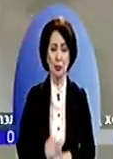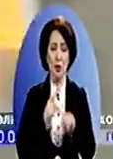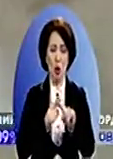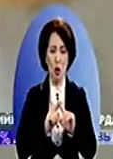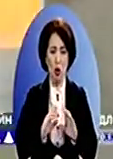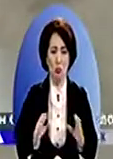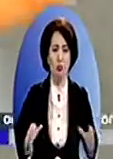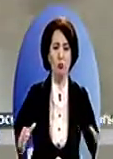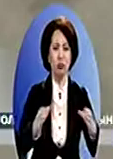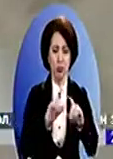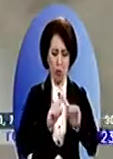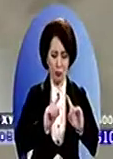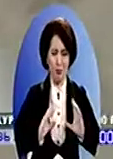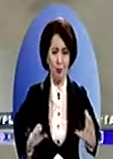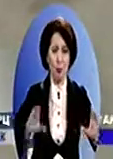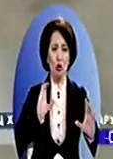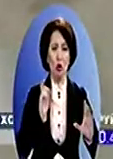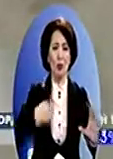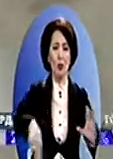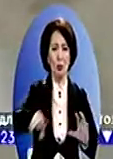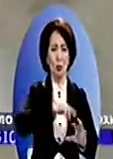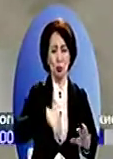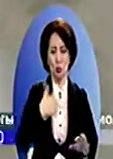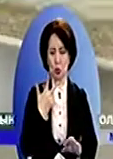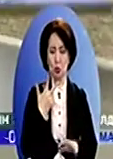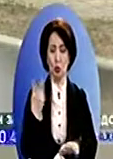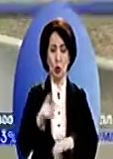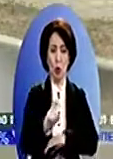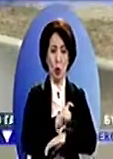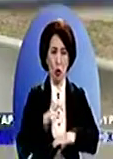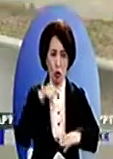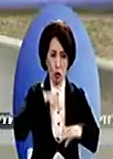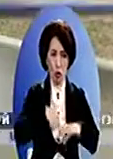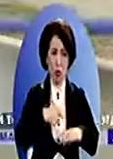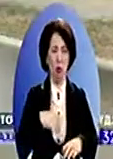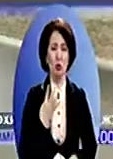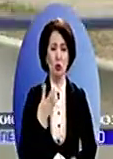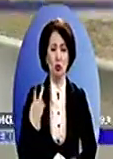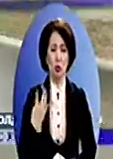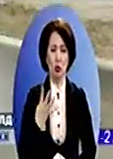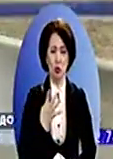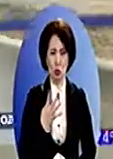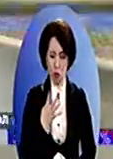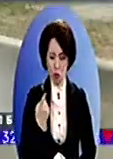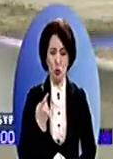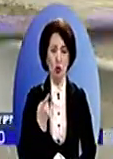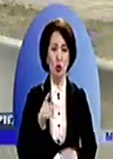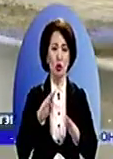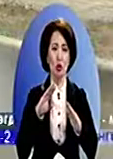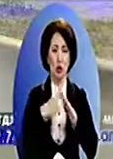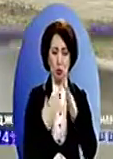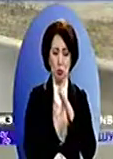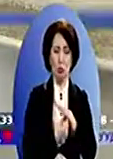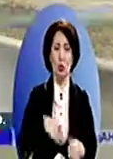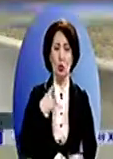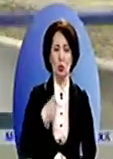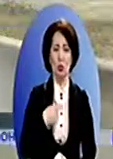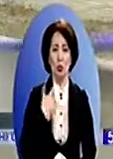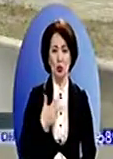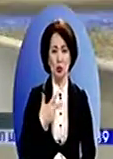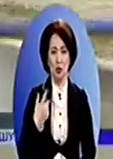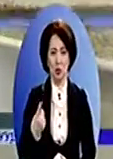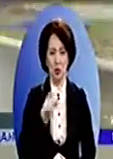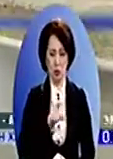Цээрийн Дэглэм тогтоосон Сонгон Найрхан дүүргийн 32 дугаар хороонд өнөөдрийн байдлаар 41 өрхийн 133 иргэн амьдарч байна. Өвөн